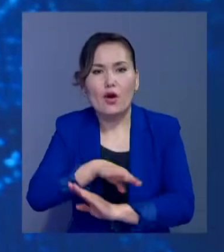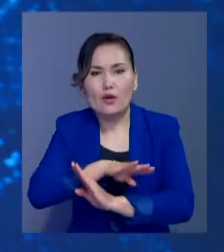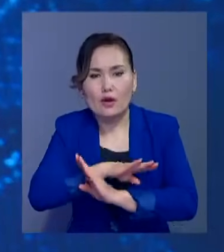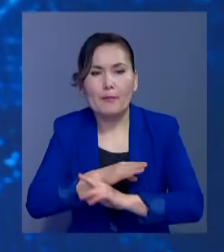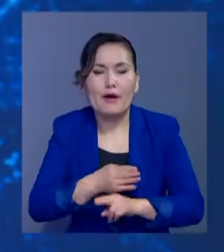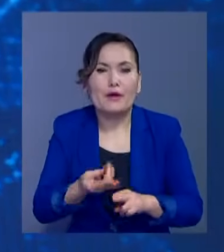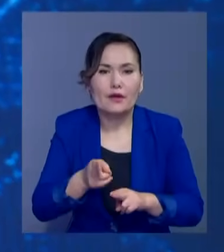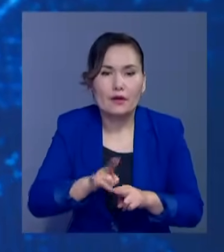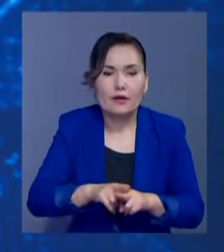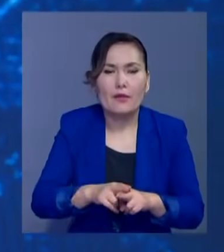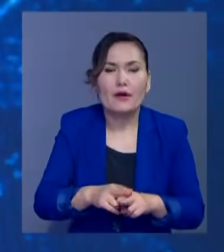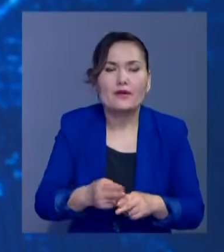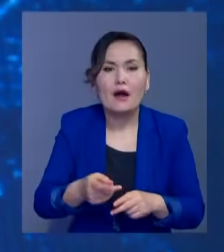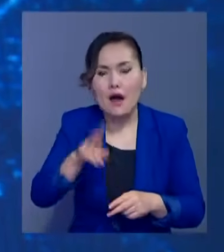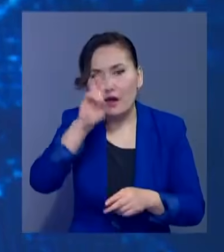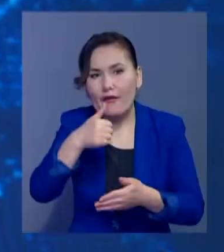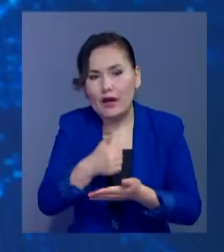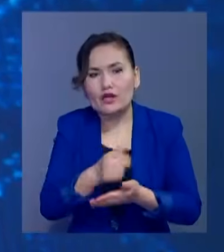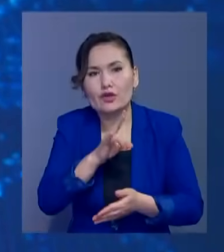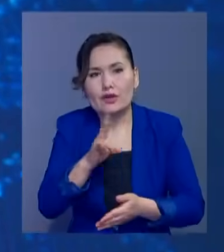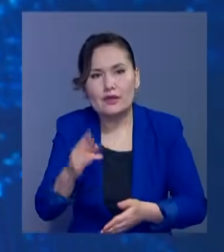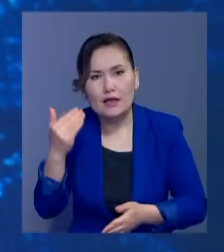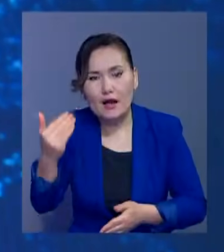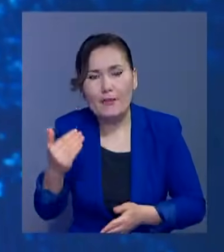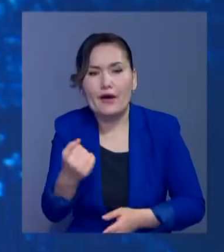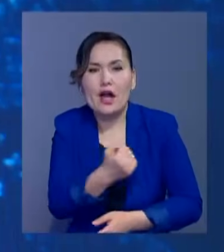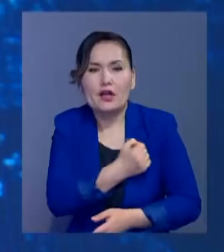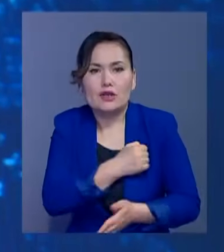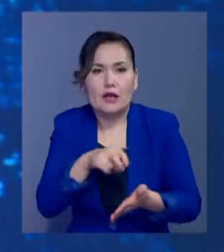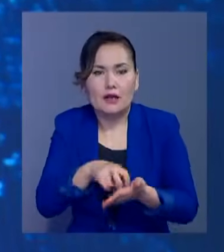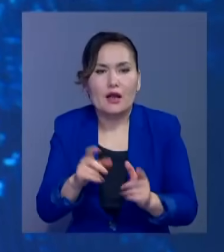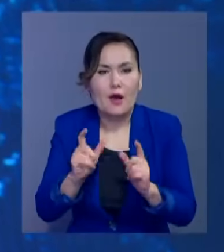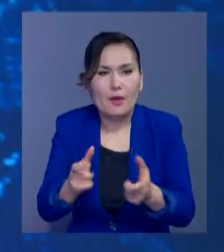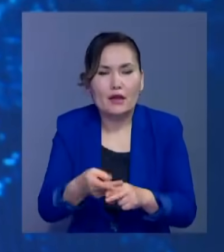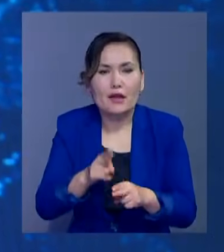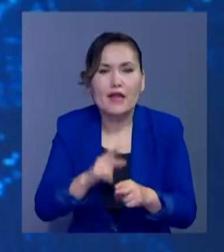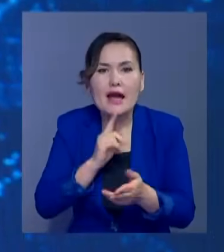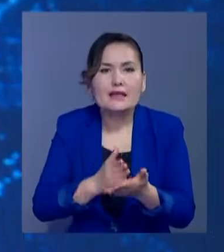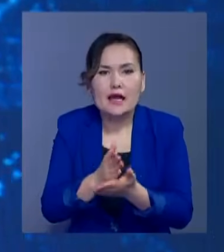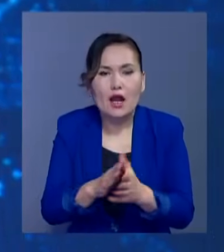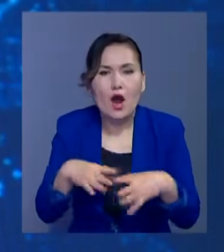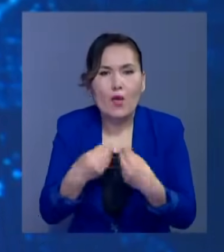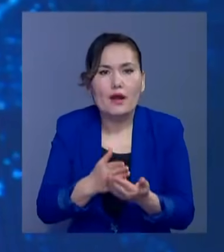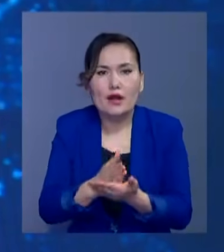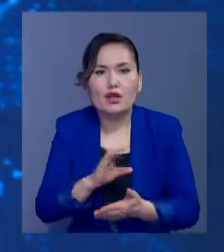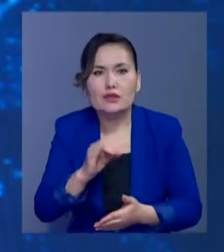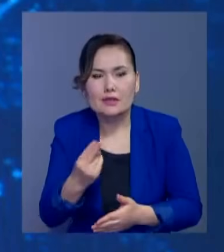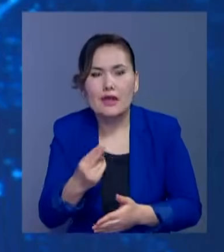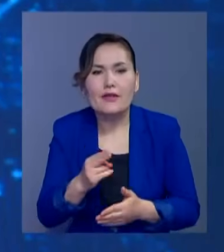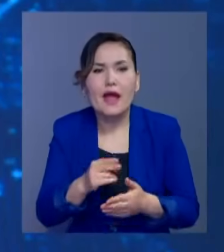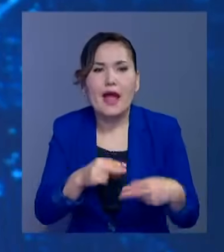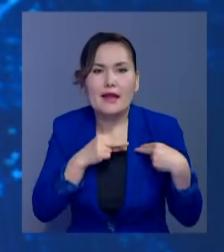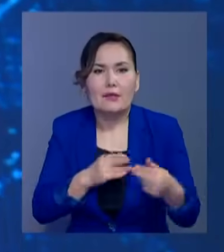өтуіне байланысты елбасы көңіл айтты. Нұрсұлтан Назарбаев жеделхатында саяси және қоғам қайраткері социалистік еңбек ері